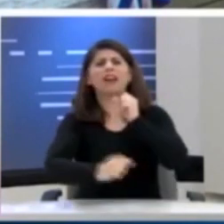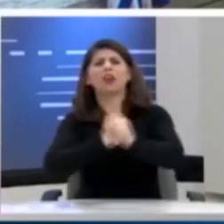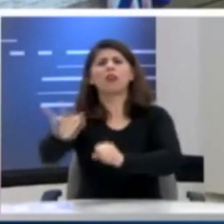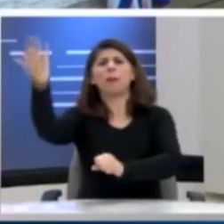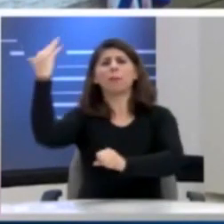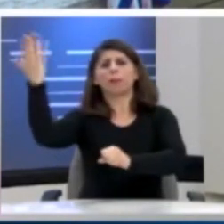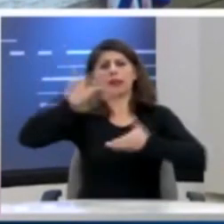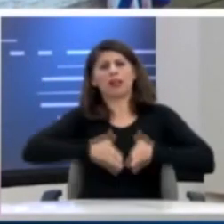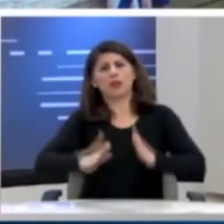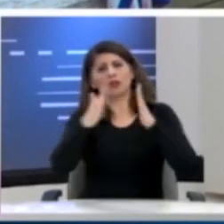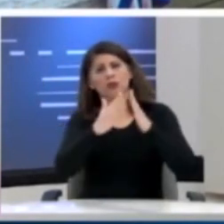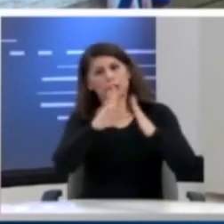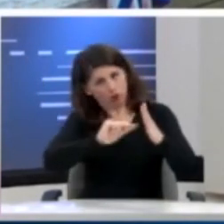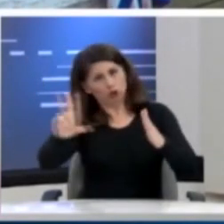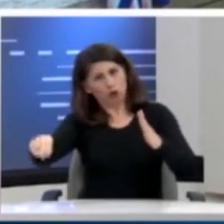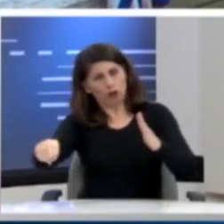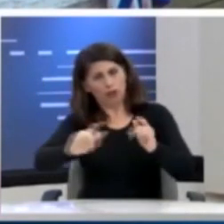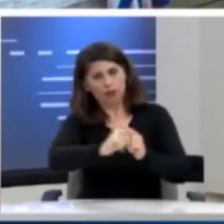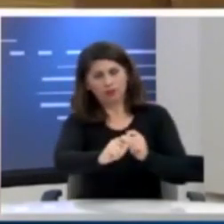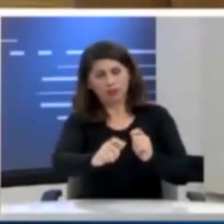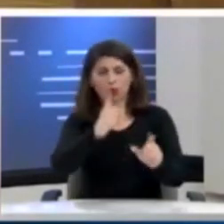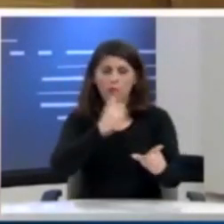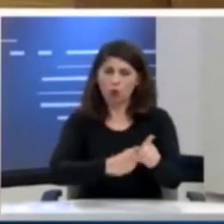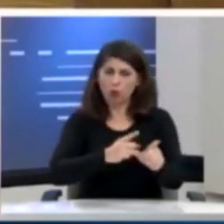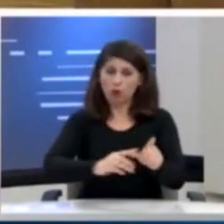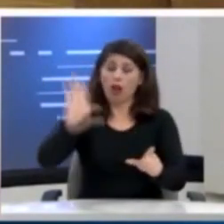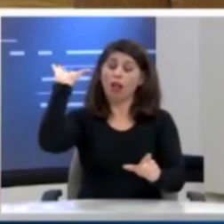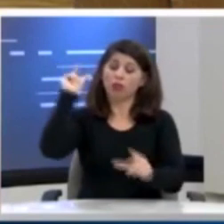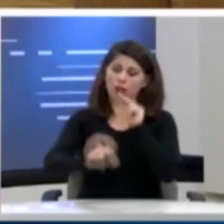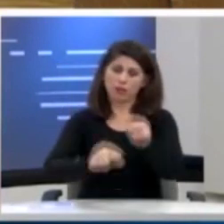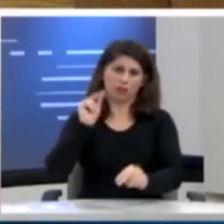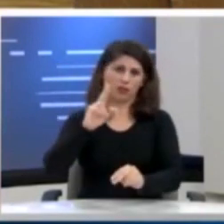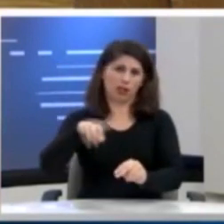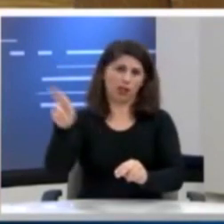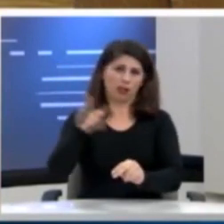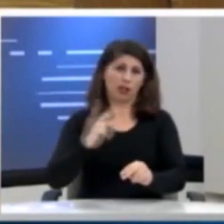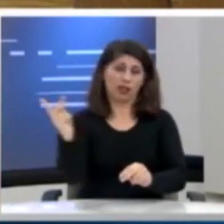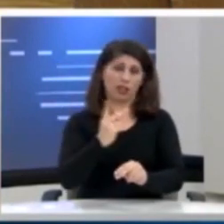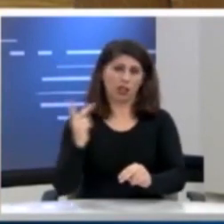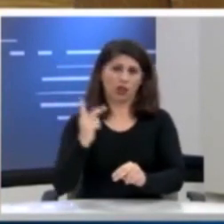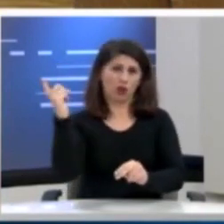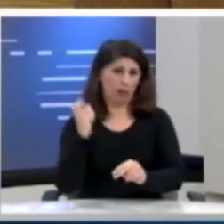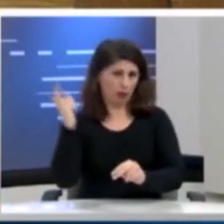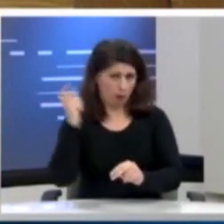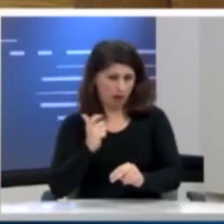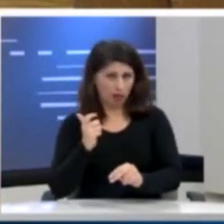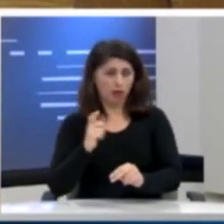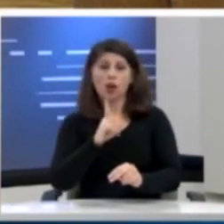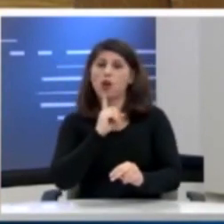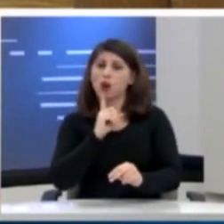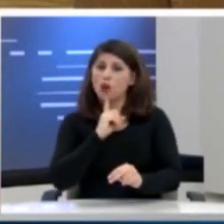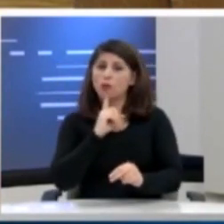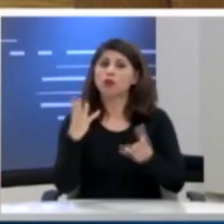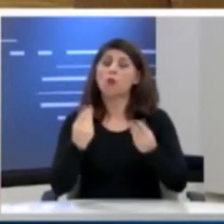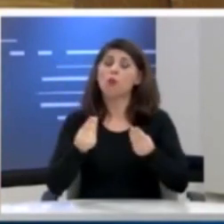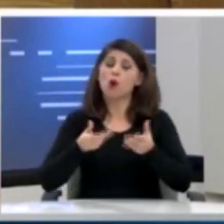βάλε αιώνα. Το ΚΚΕ καταψήφισε στη Βουλή την κατάργηση των κοινωνικών επιδομάτων, όπως και